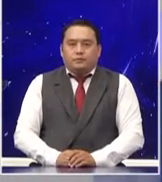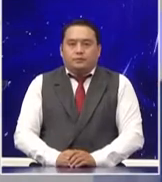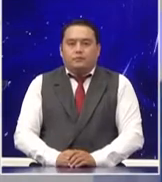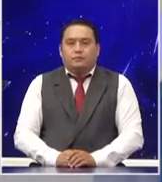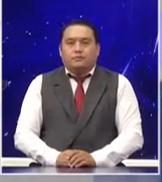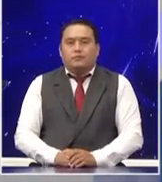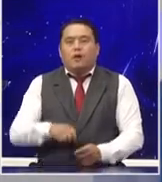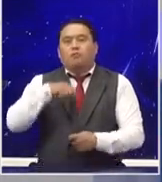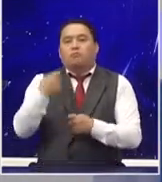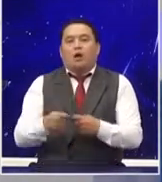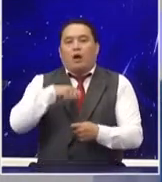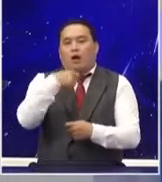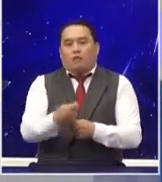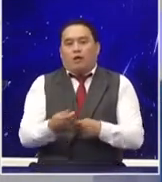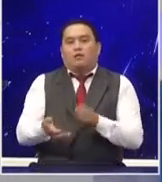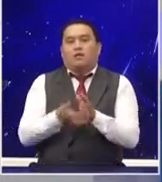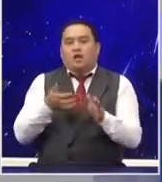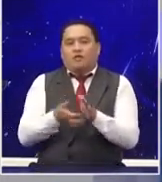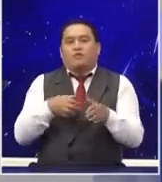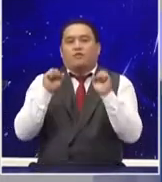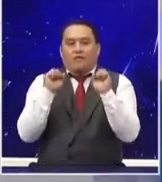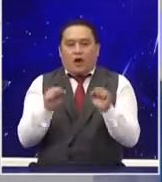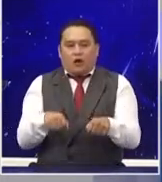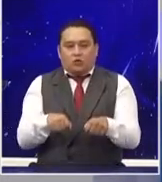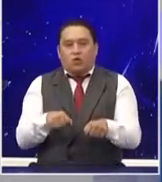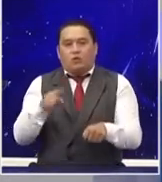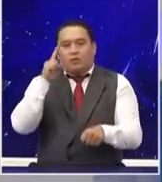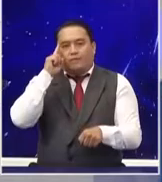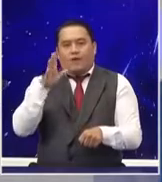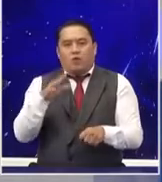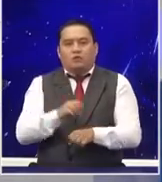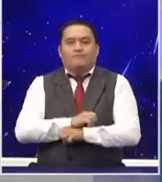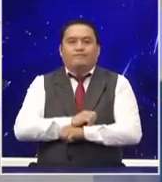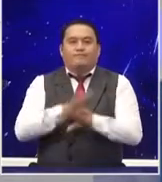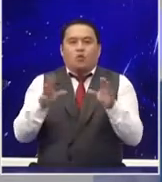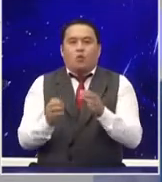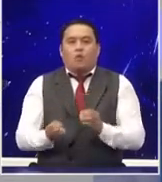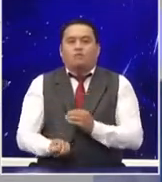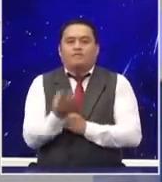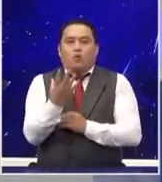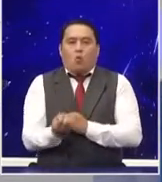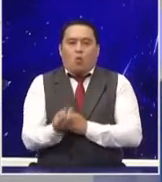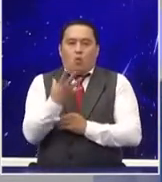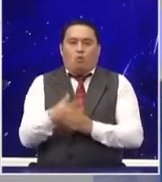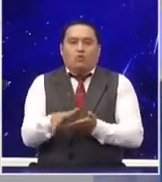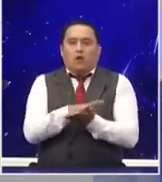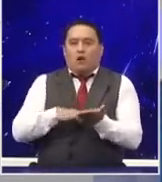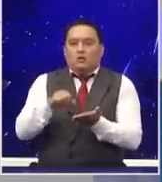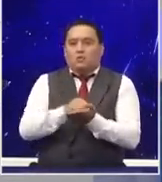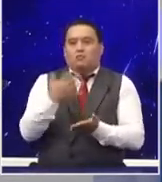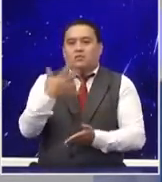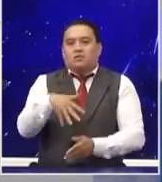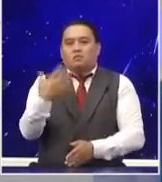Миру грозит дефицит бананов. Нехватку плодов предрекают из-за извержения вулкана в Эквадоре. Лава поразила 55